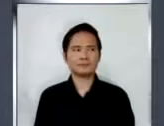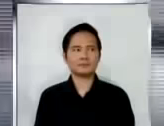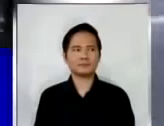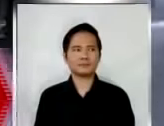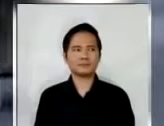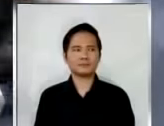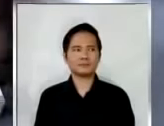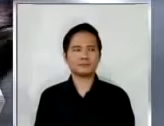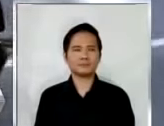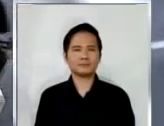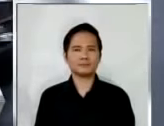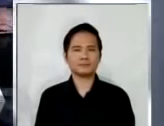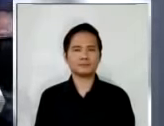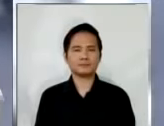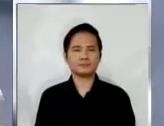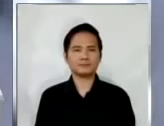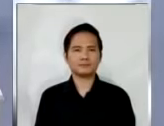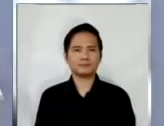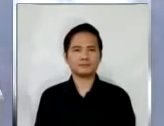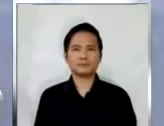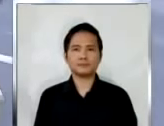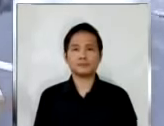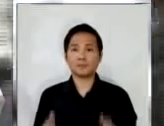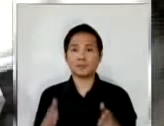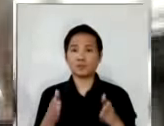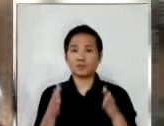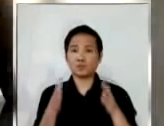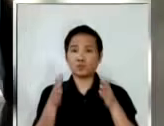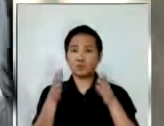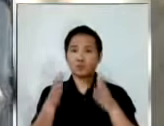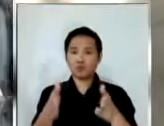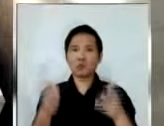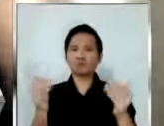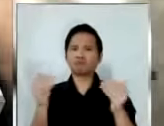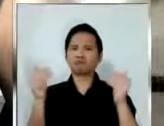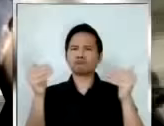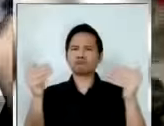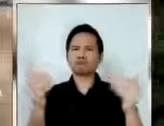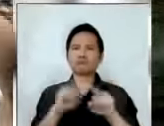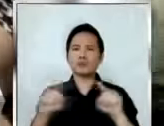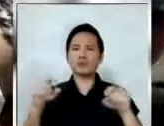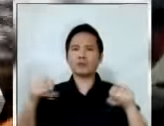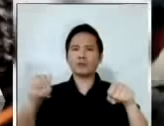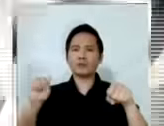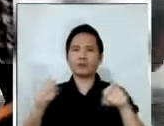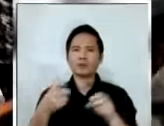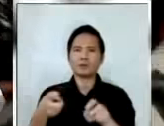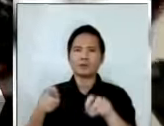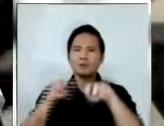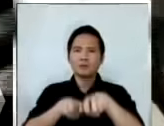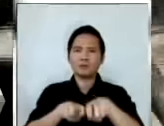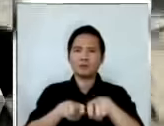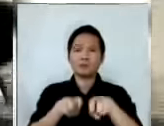Naglipa na sa mga kalye ang magkaangkas sa motorsiklo. Ang mag-asawang ito, 3 beses na raw nasisitang magkaangkas.